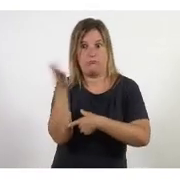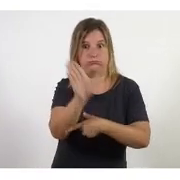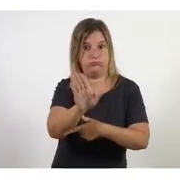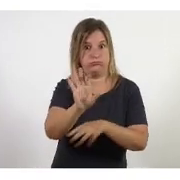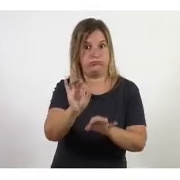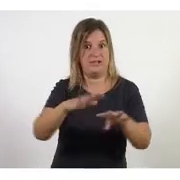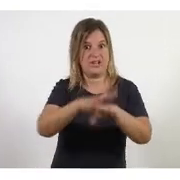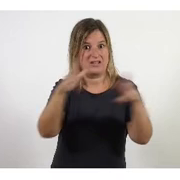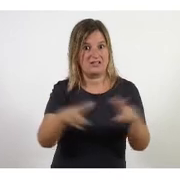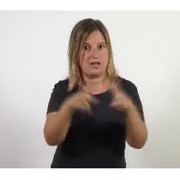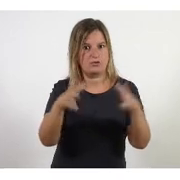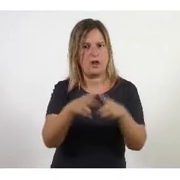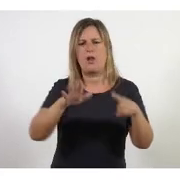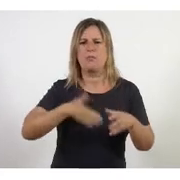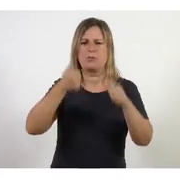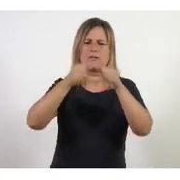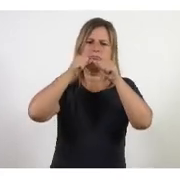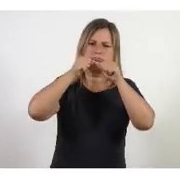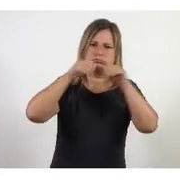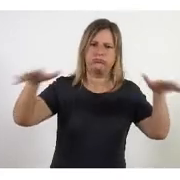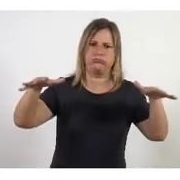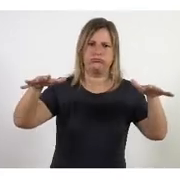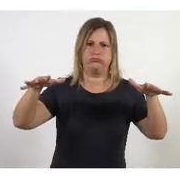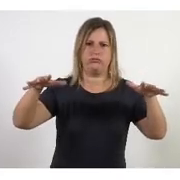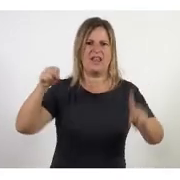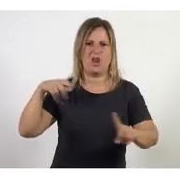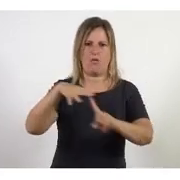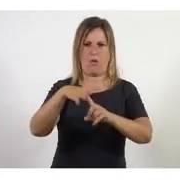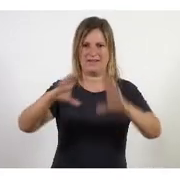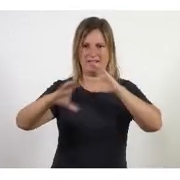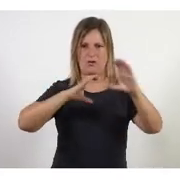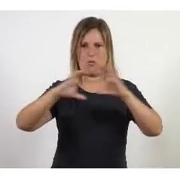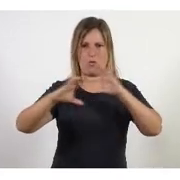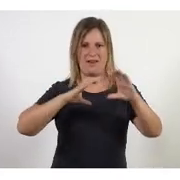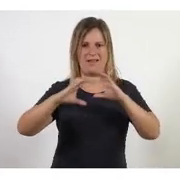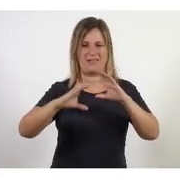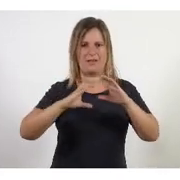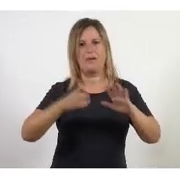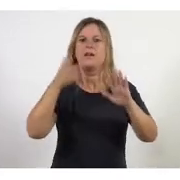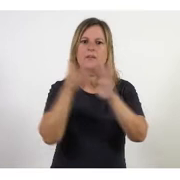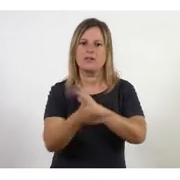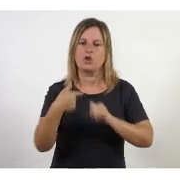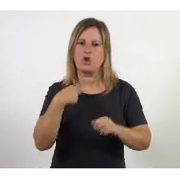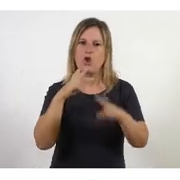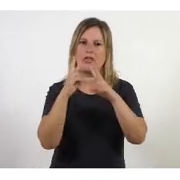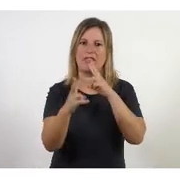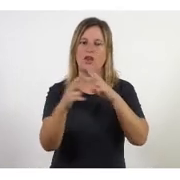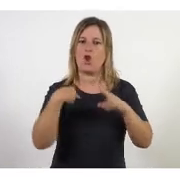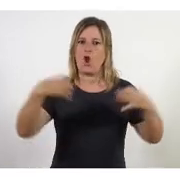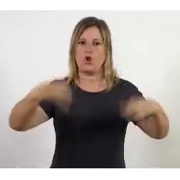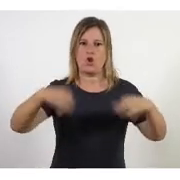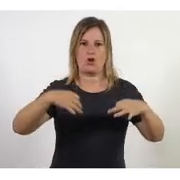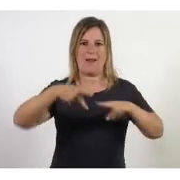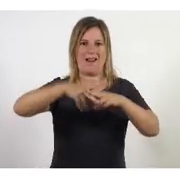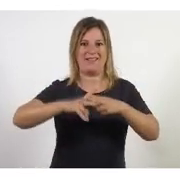ajudarà a tenir un major impacte comunicatiu. I com bé deies tu al principi, jo en els meus tallers presencials, i de fet